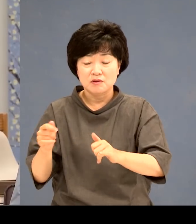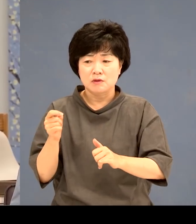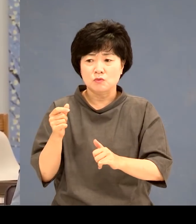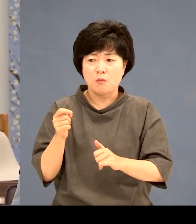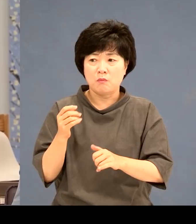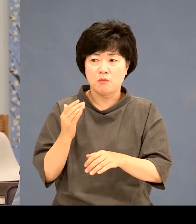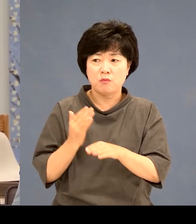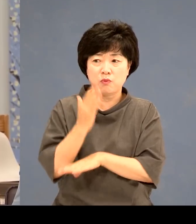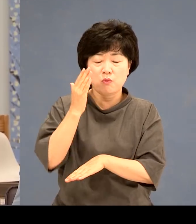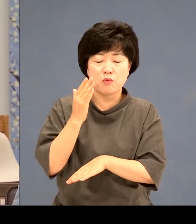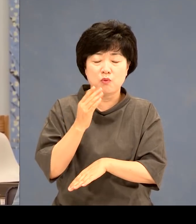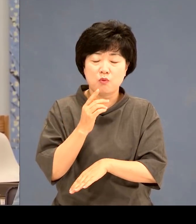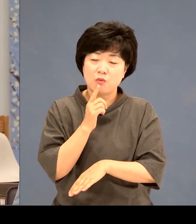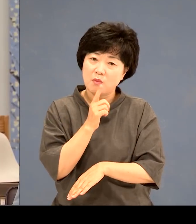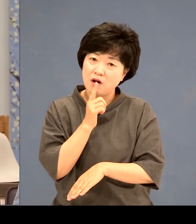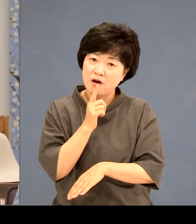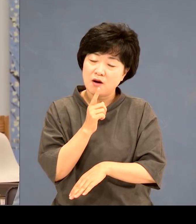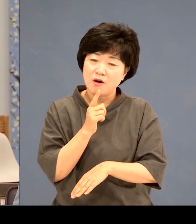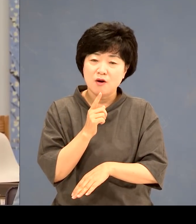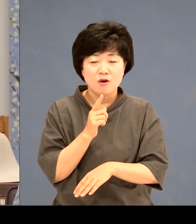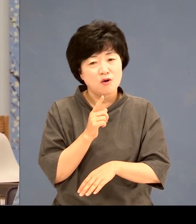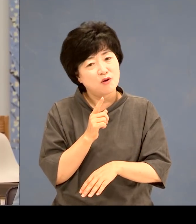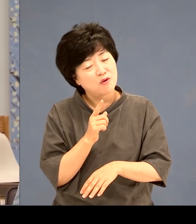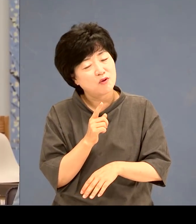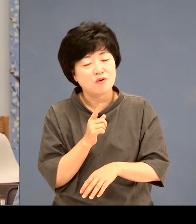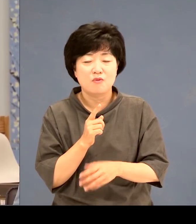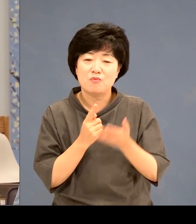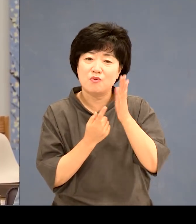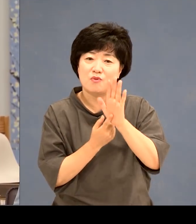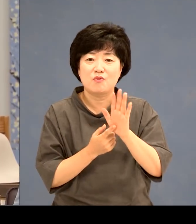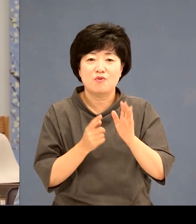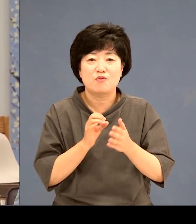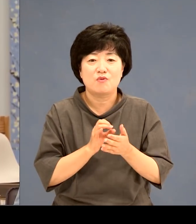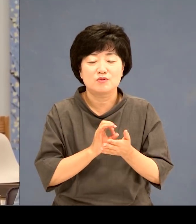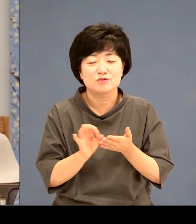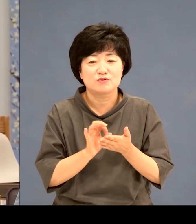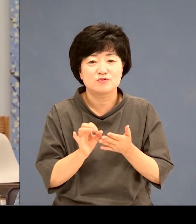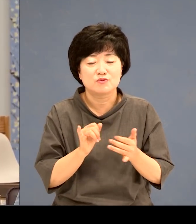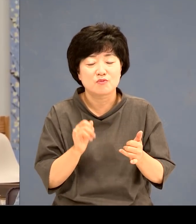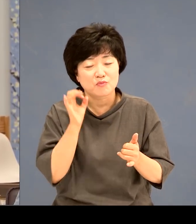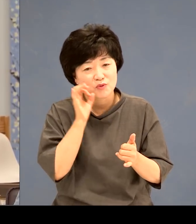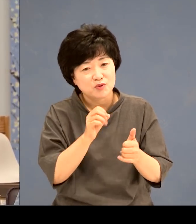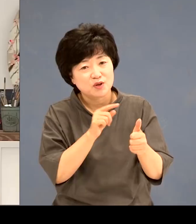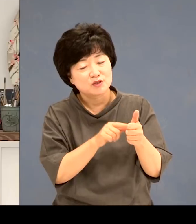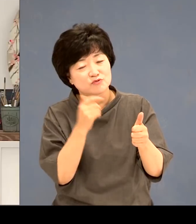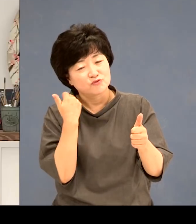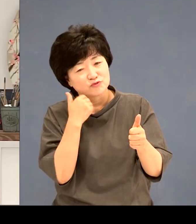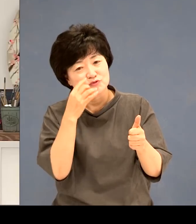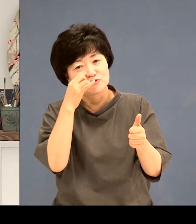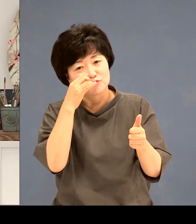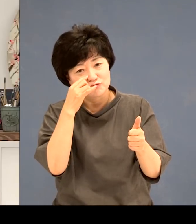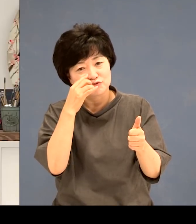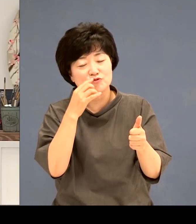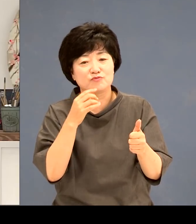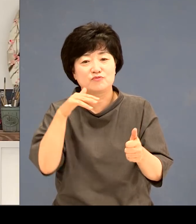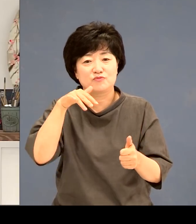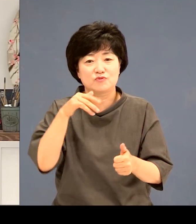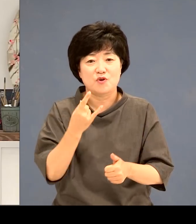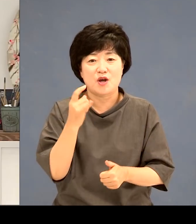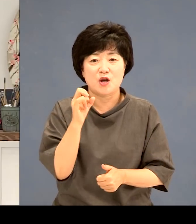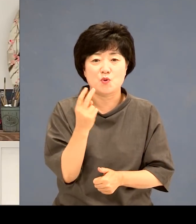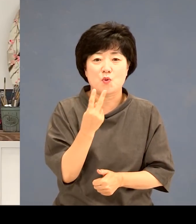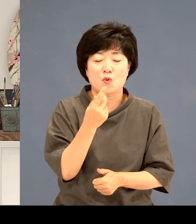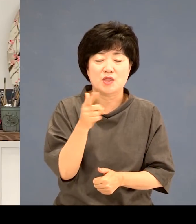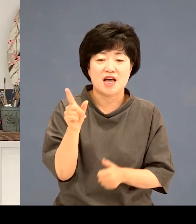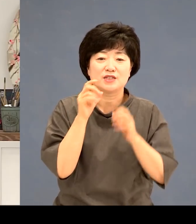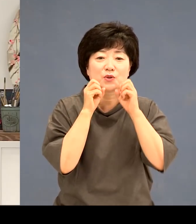이렇게 과격한 표현을 쓰시는 걸 보니까 이분 또 어떨 분인지 굉장히 궁금합니다. 자, 오늘 최요나